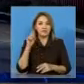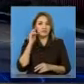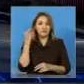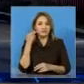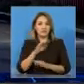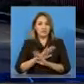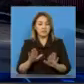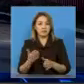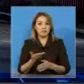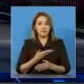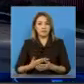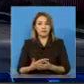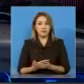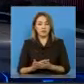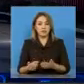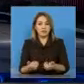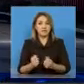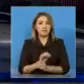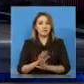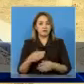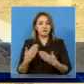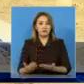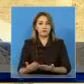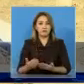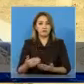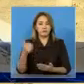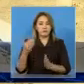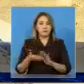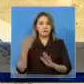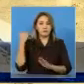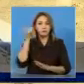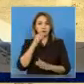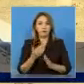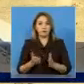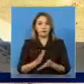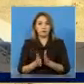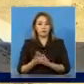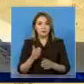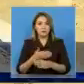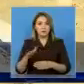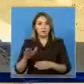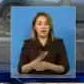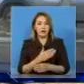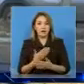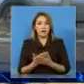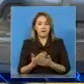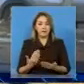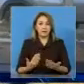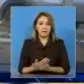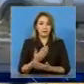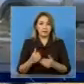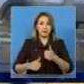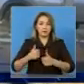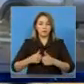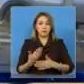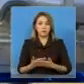мы этой работы не приняли, и в прошлом году мы расторгнули договор с подрядчиком, и в текущем году опять дали конкурс